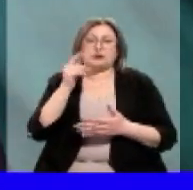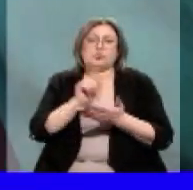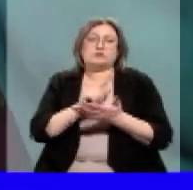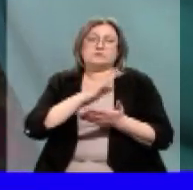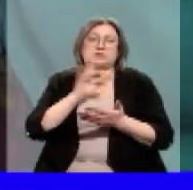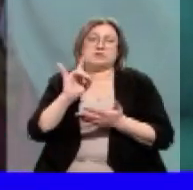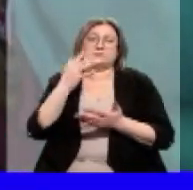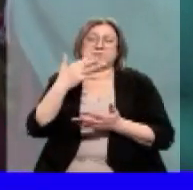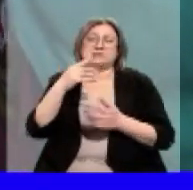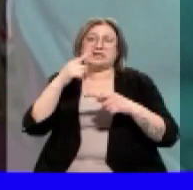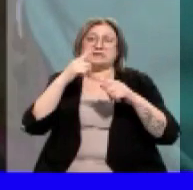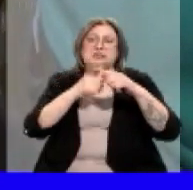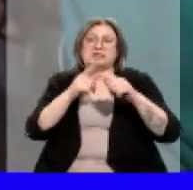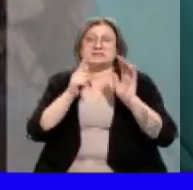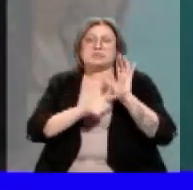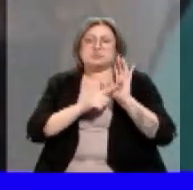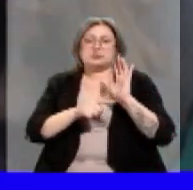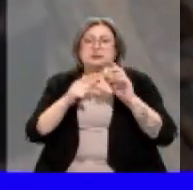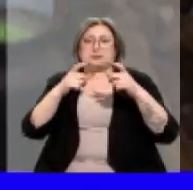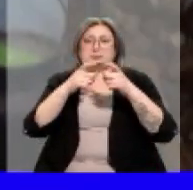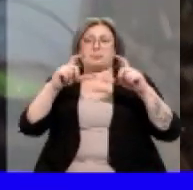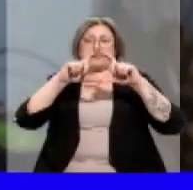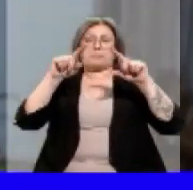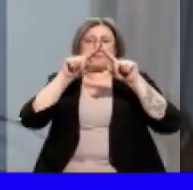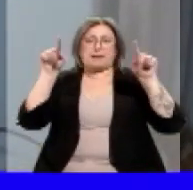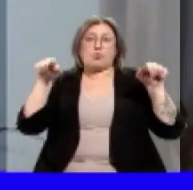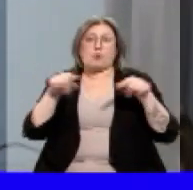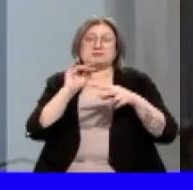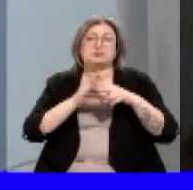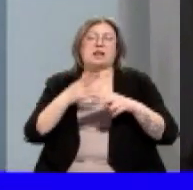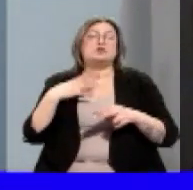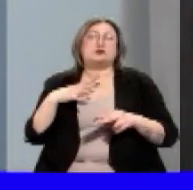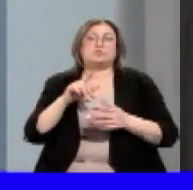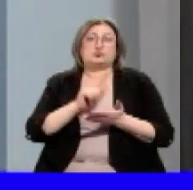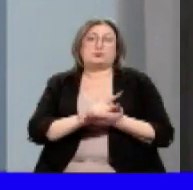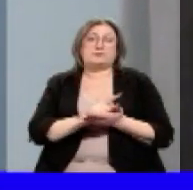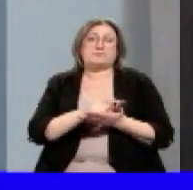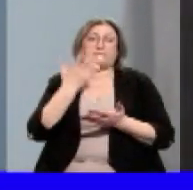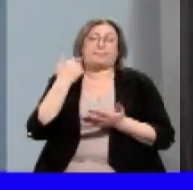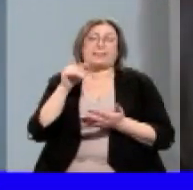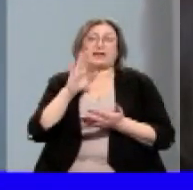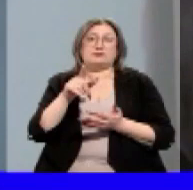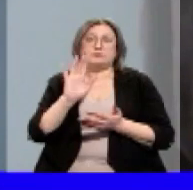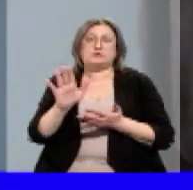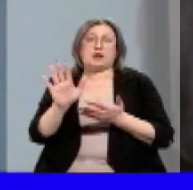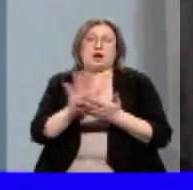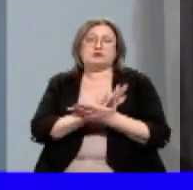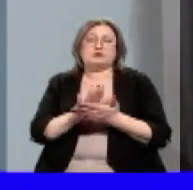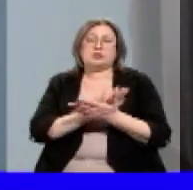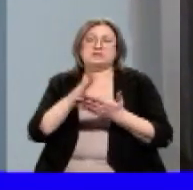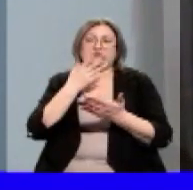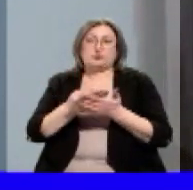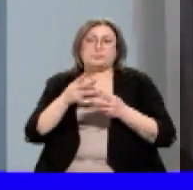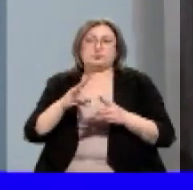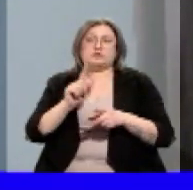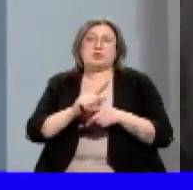быть размерами 50 на 70, прямоугольной формы, из металла сделан. Для чего? Для того, чтобы, когда вы будете очищать свою печь,